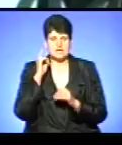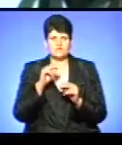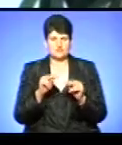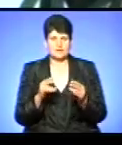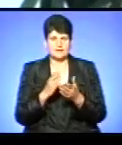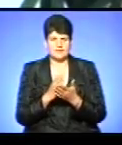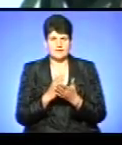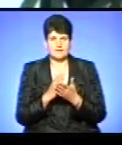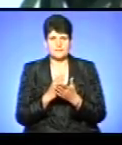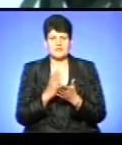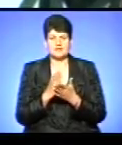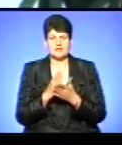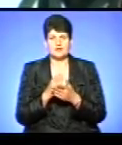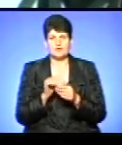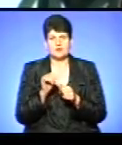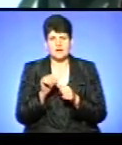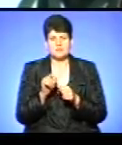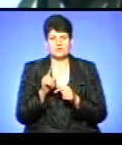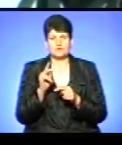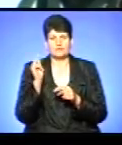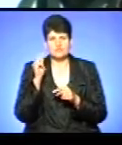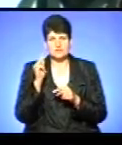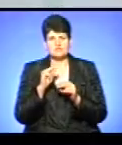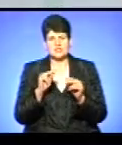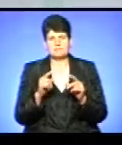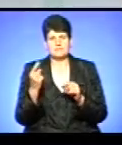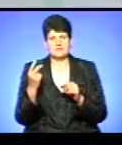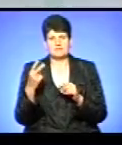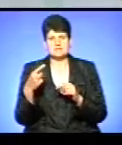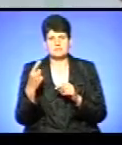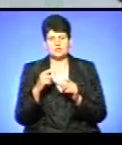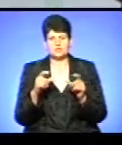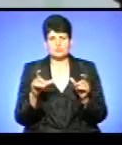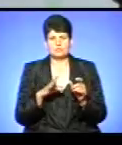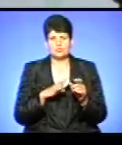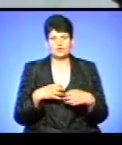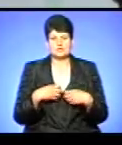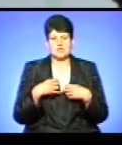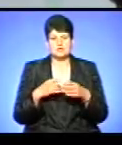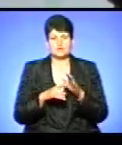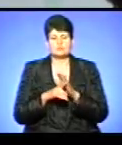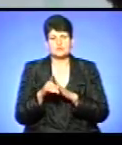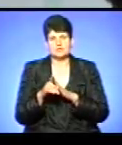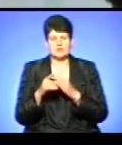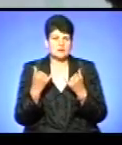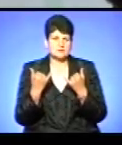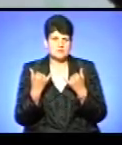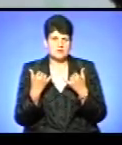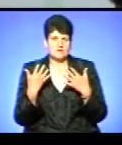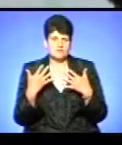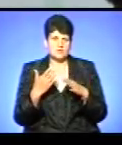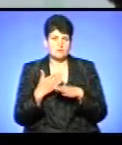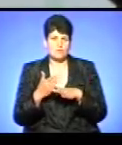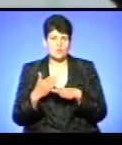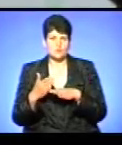і деякі уроки вчать вчителі з 21-ї школи. Дивно, було страшно спочатку, але зараз вже